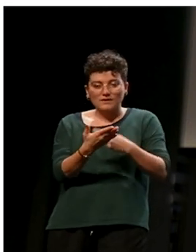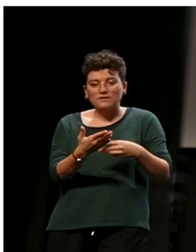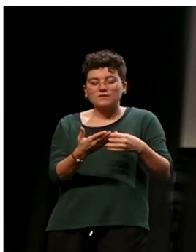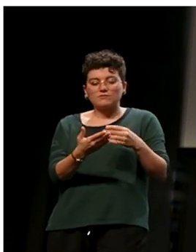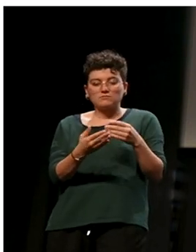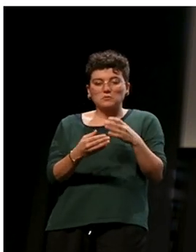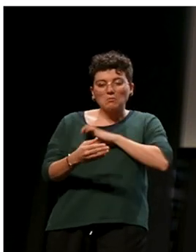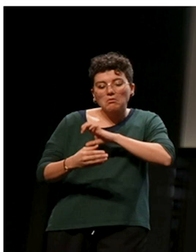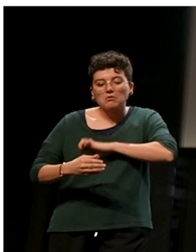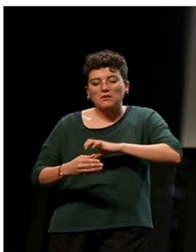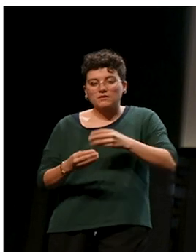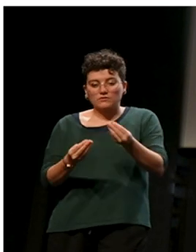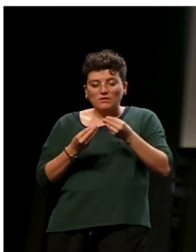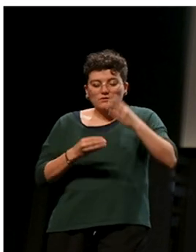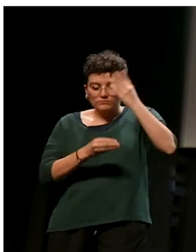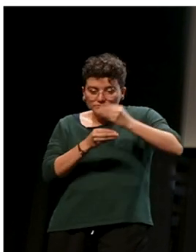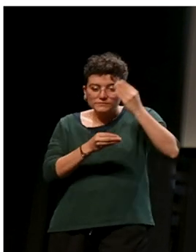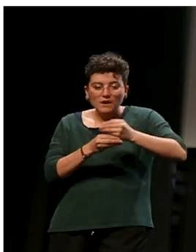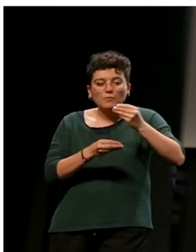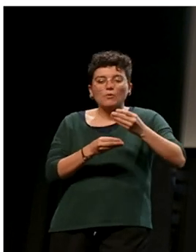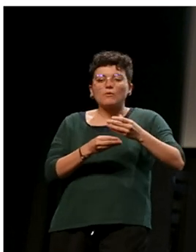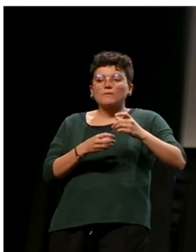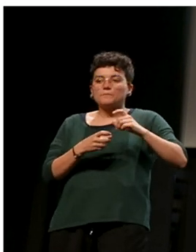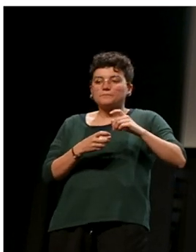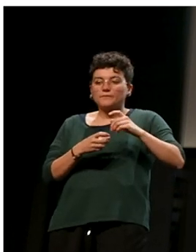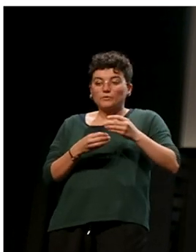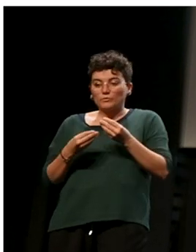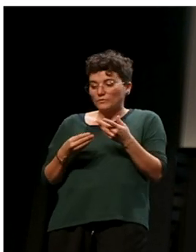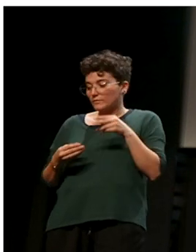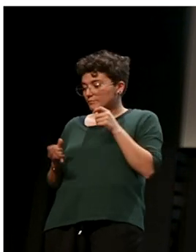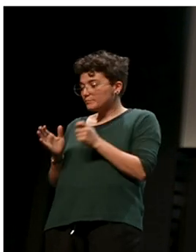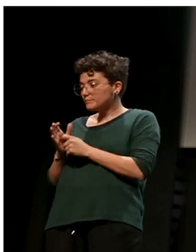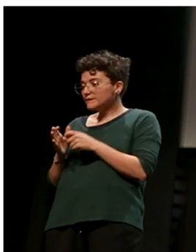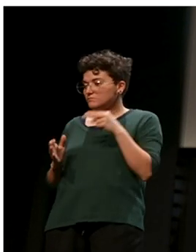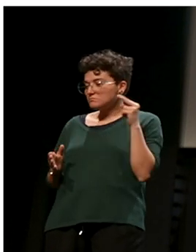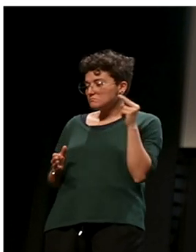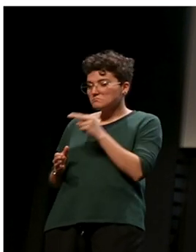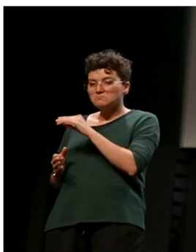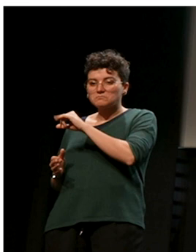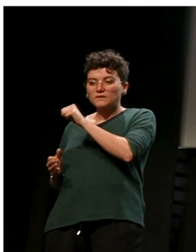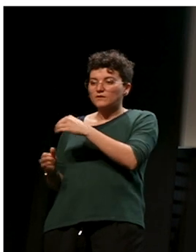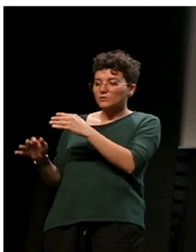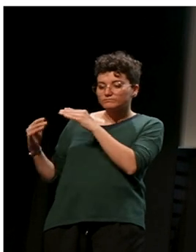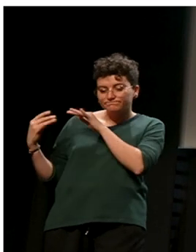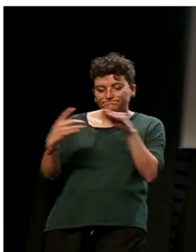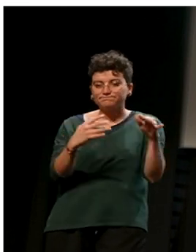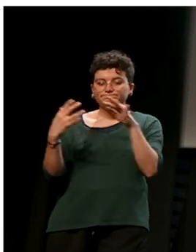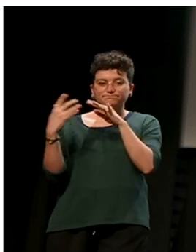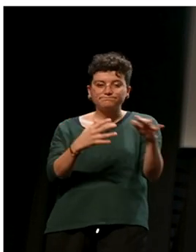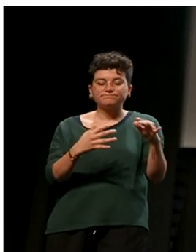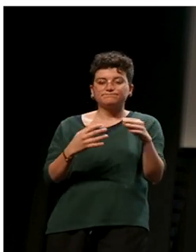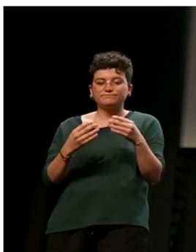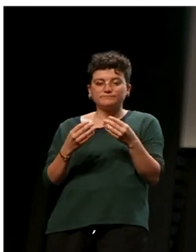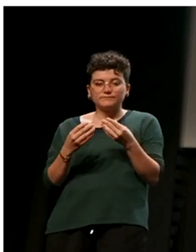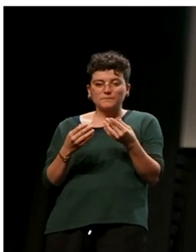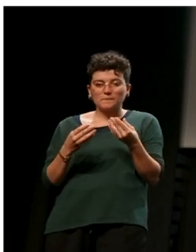tout d'un coup, je dis, ce batteur, c'est incroyable, des choses comme ça. Donc, on va aiguiser son goût un peu plus pointu et ça va se